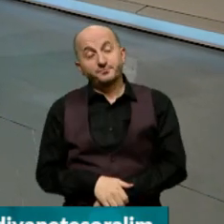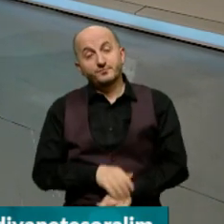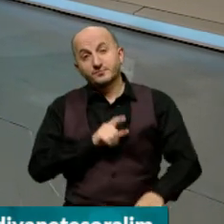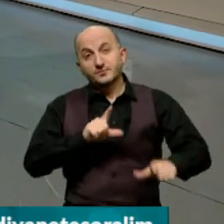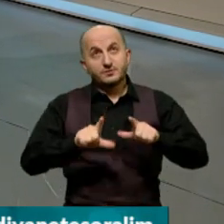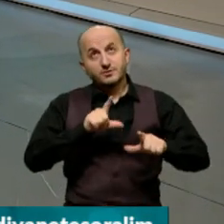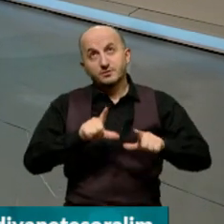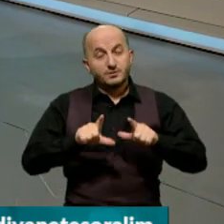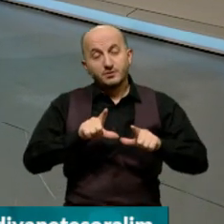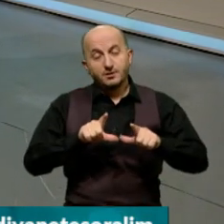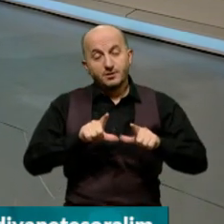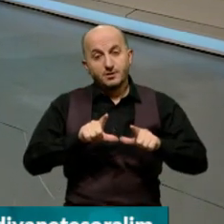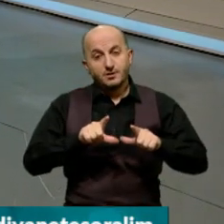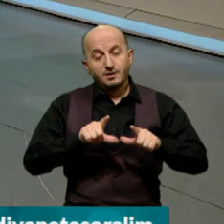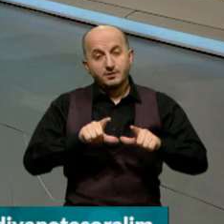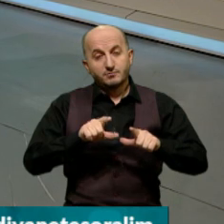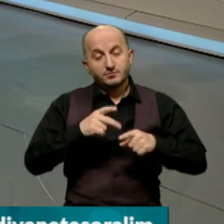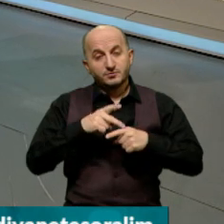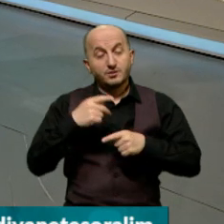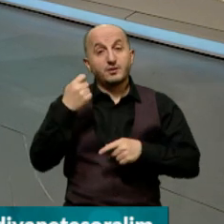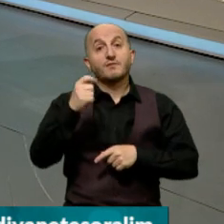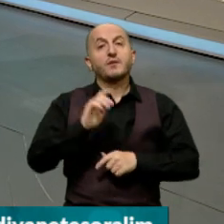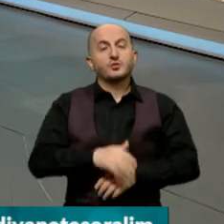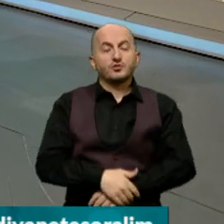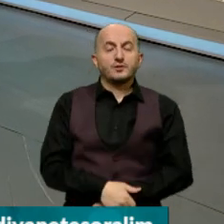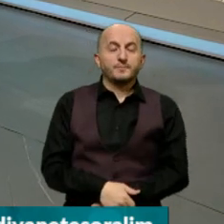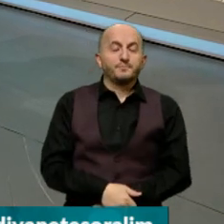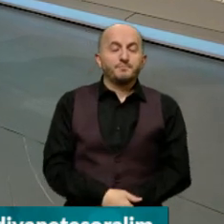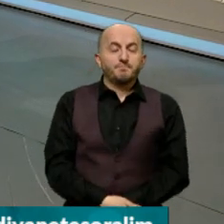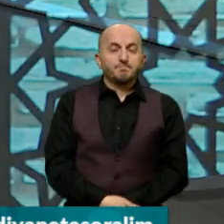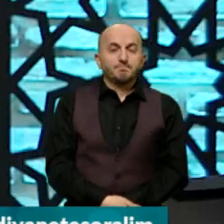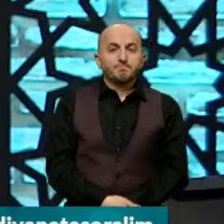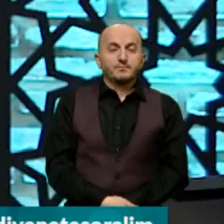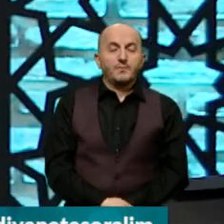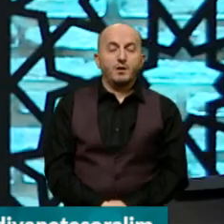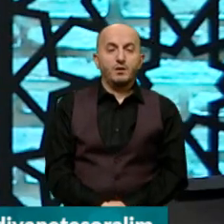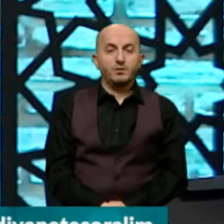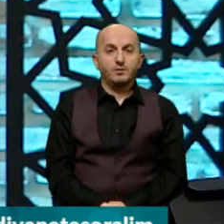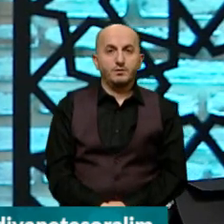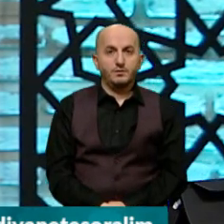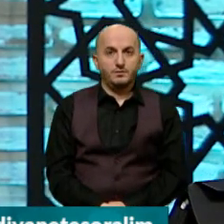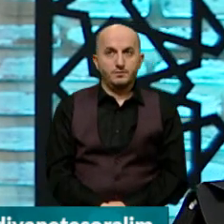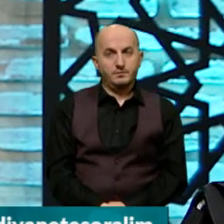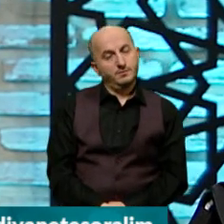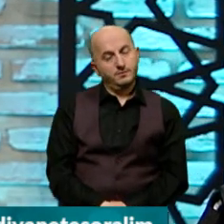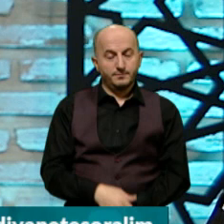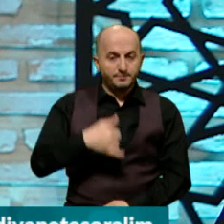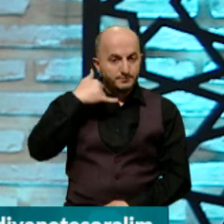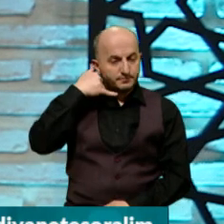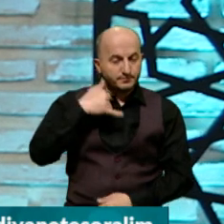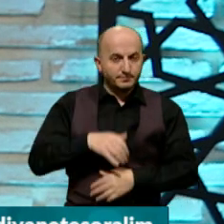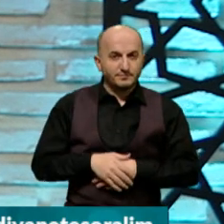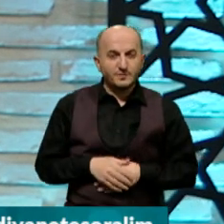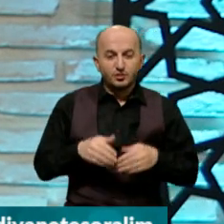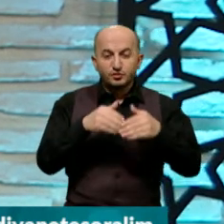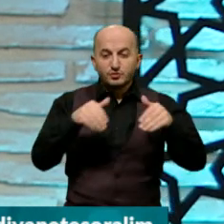ihtiyaçlarını karşılamak. O mal için zekat vermeyecek. O mal için zekat vermeyecek. Peki hocam, teşekkür ederiz, Allah razı olsun. Bir telefon bağlantımız daha var. Şöyle